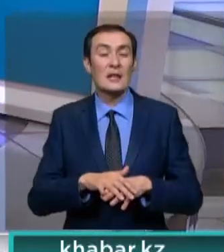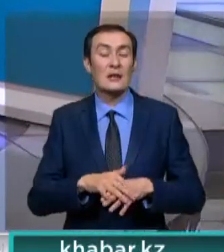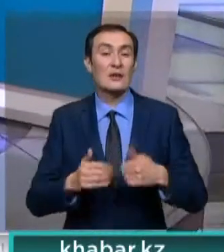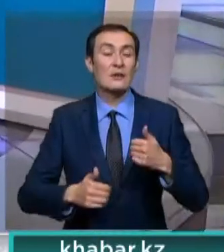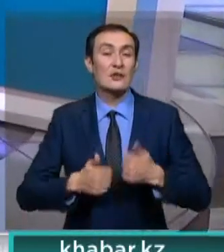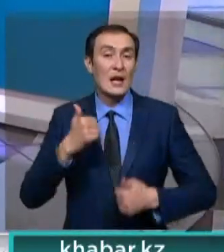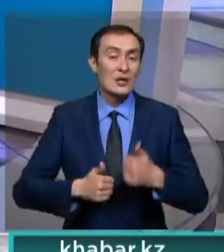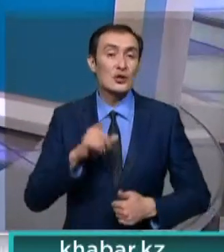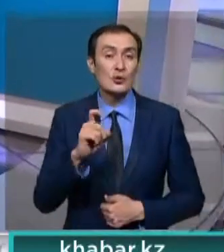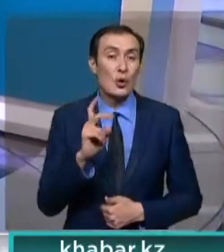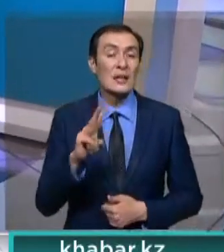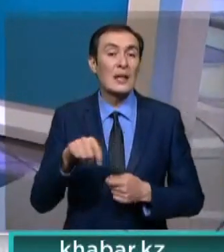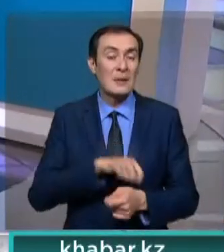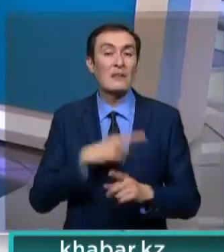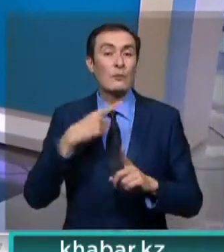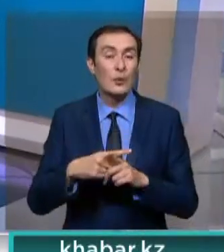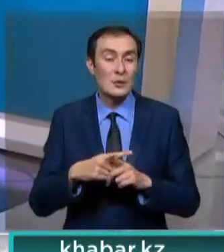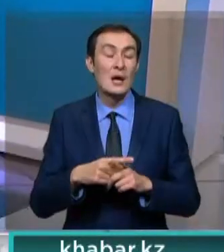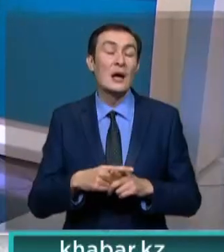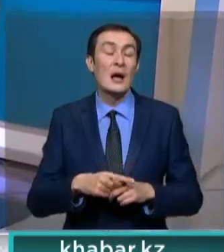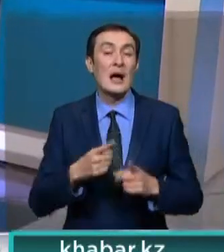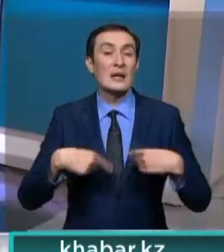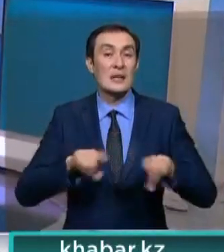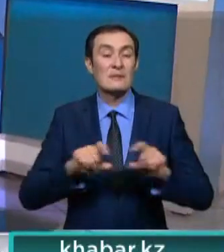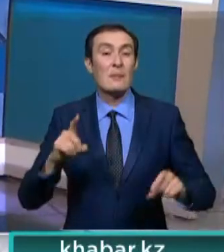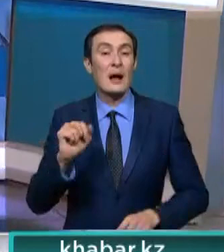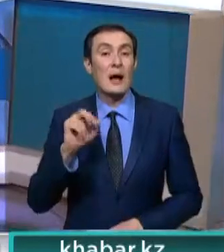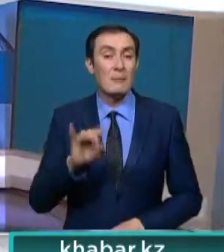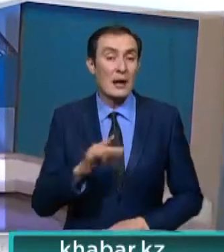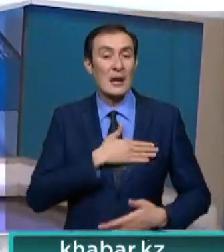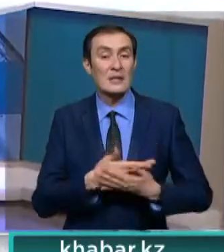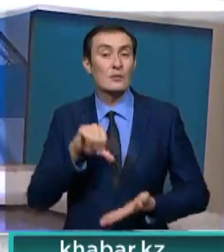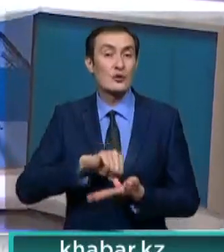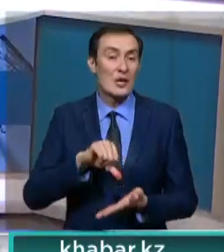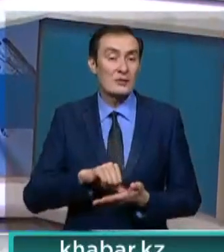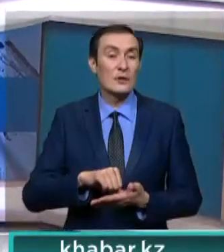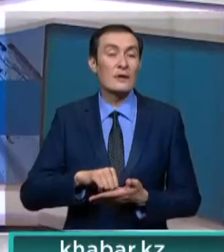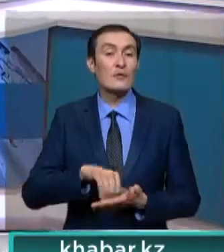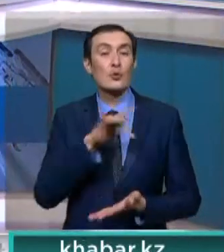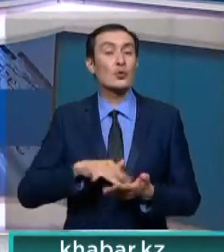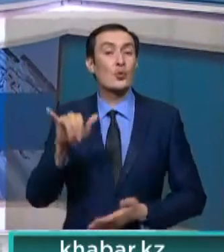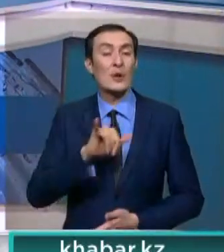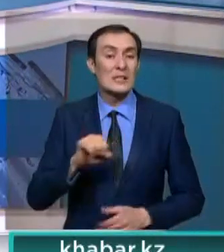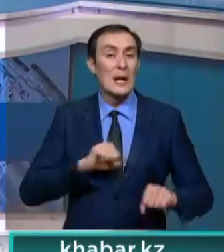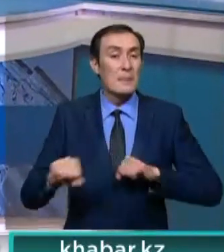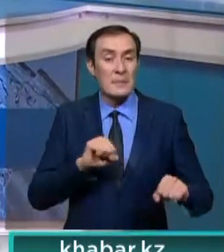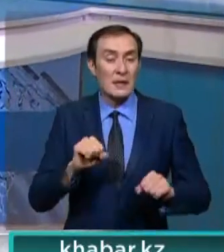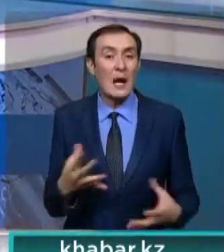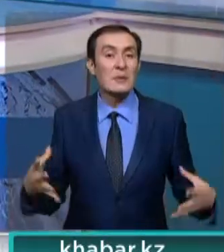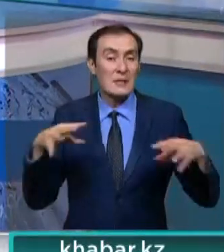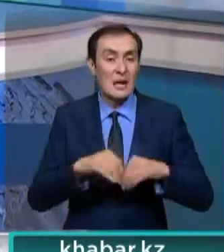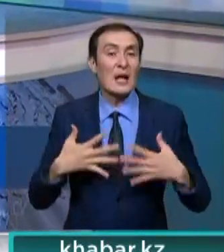«100 километров плюс», организованный агентством «Хабар». Активно в нем участвуют и уральцы. Бег